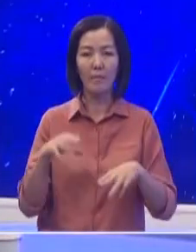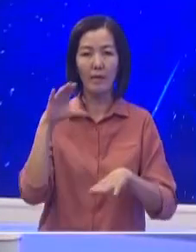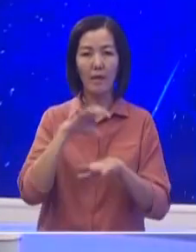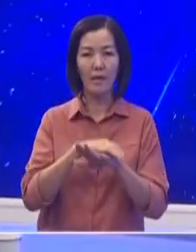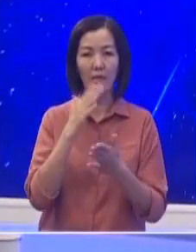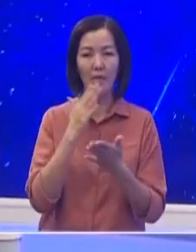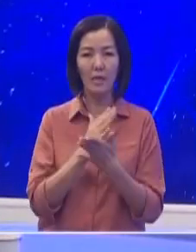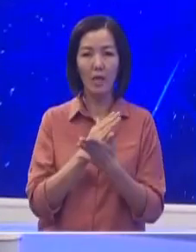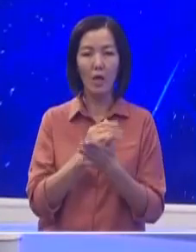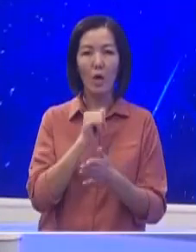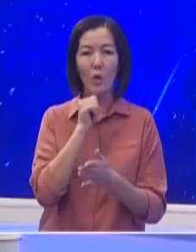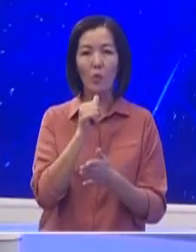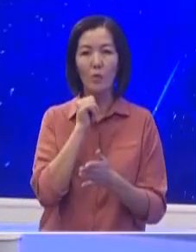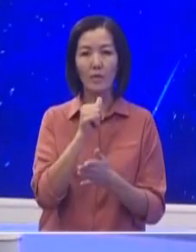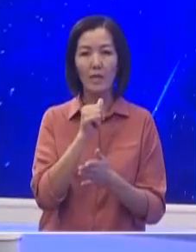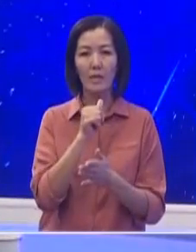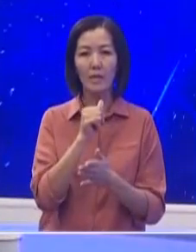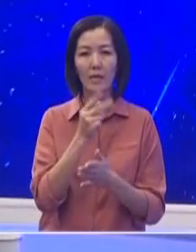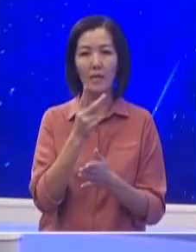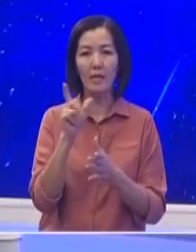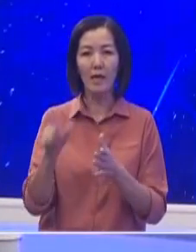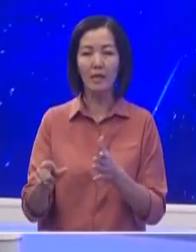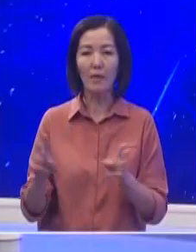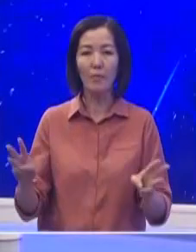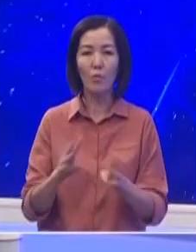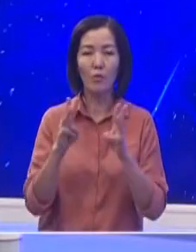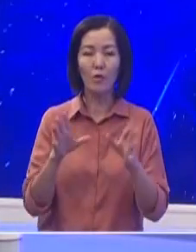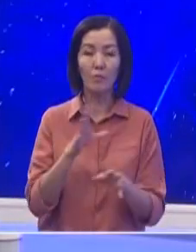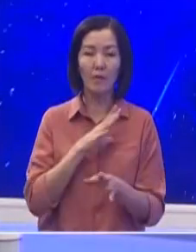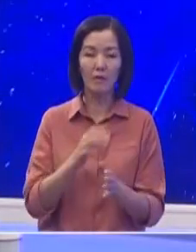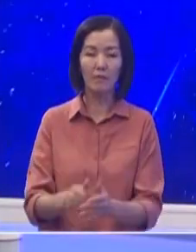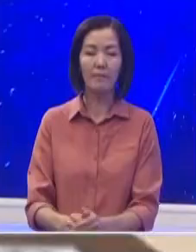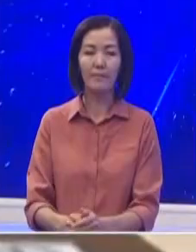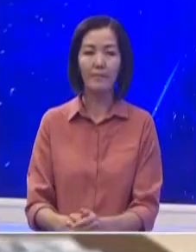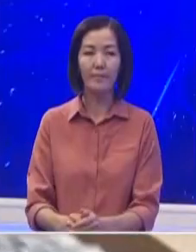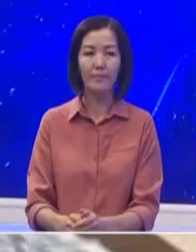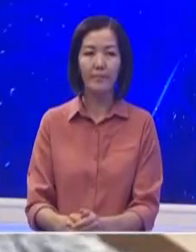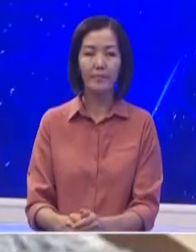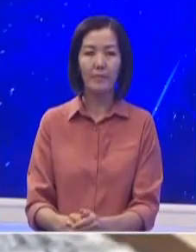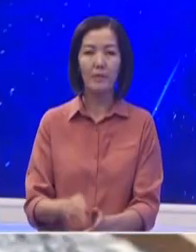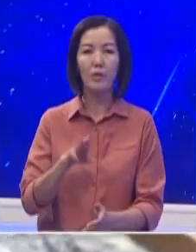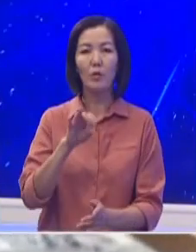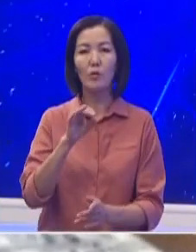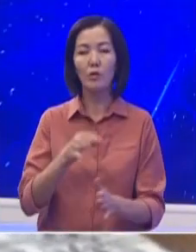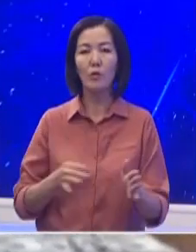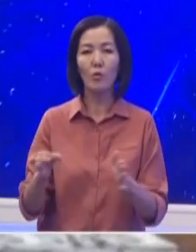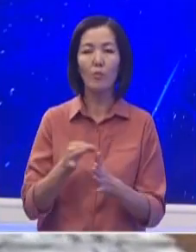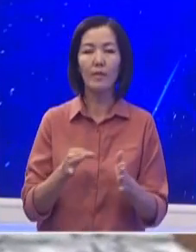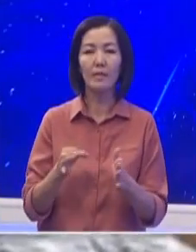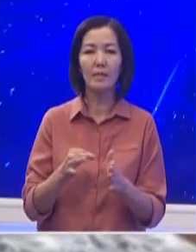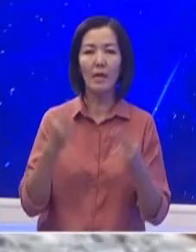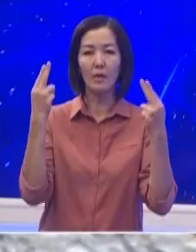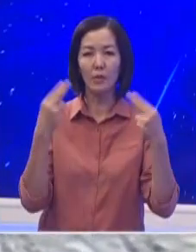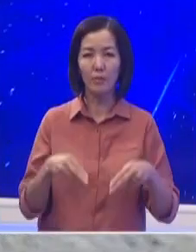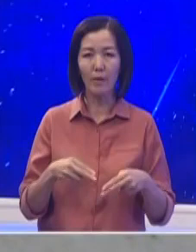әшкереленді. Сондай-ақ Қостанайда айдың күннің аманында 2 адам өртеніп кетті. Түркістан облысындағы Жібек жолы кеден